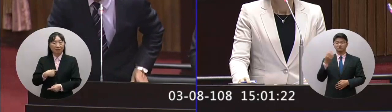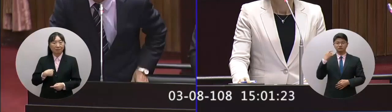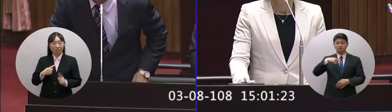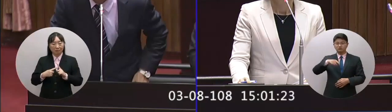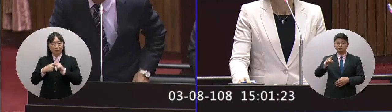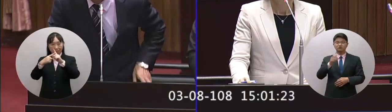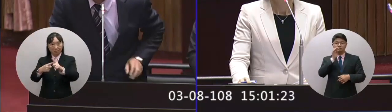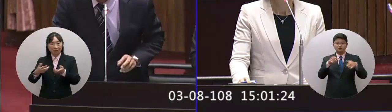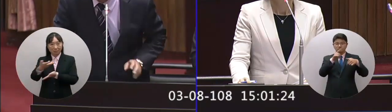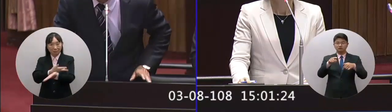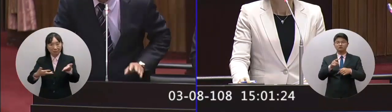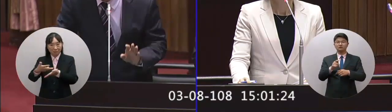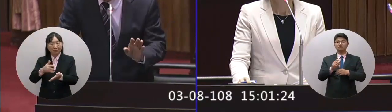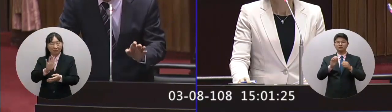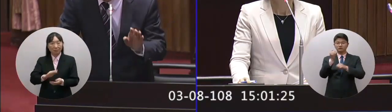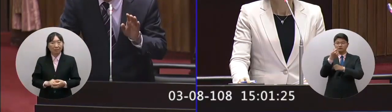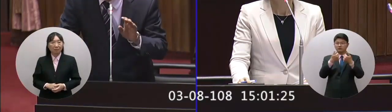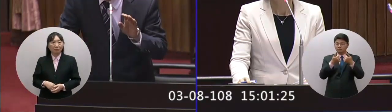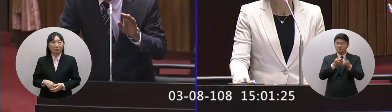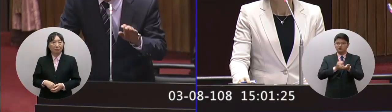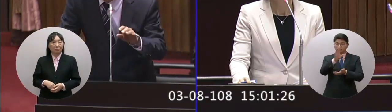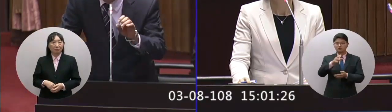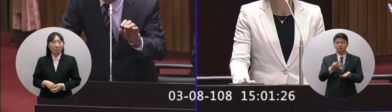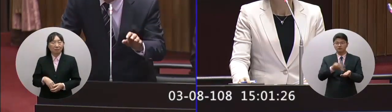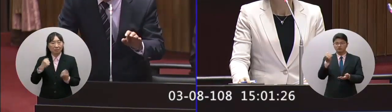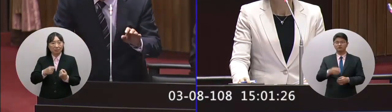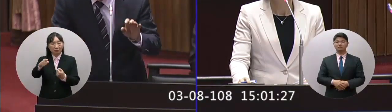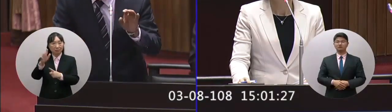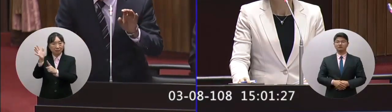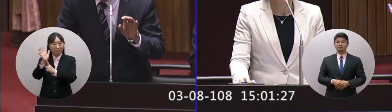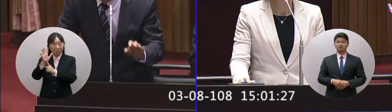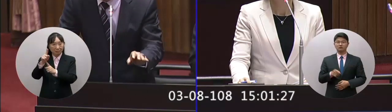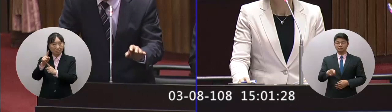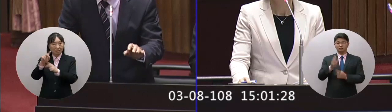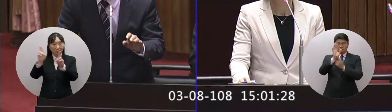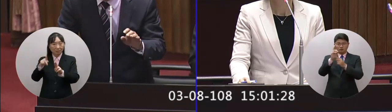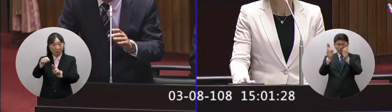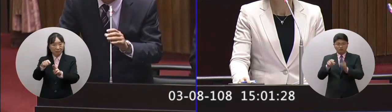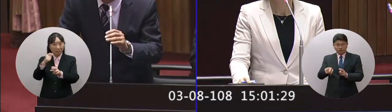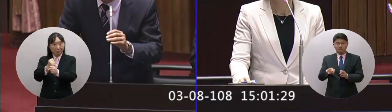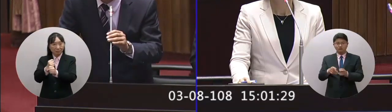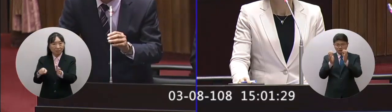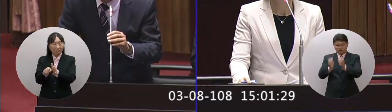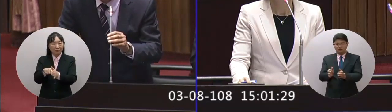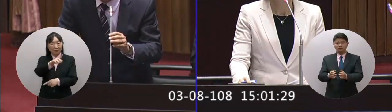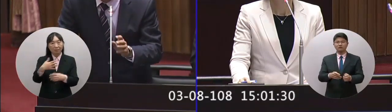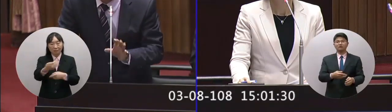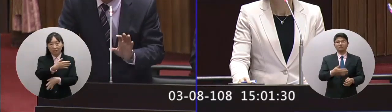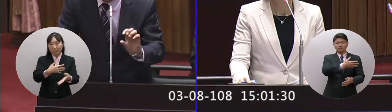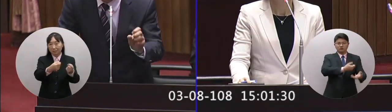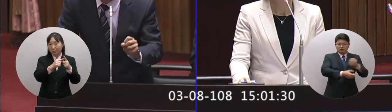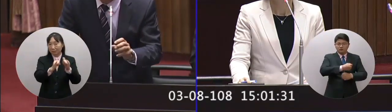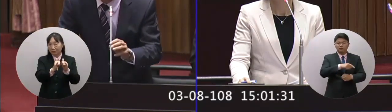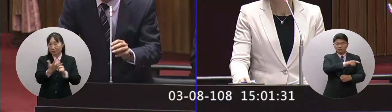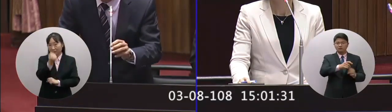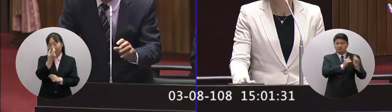已经沟通两道以上，我会继续保持讲，伫迄个风力发电会当进行之下，安尼渔民权益嘛使确保，